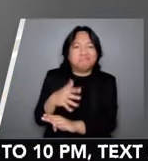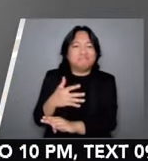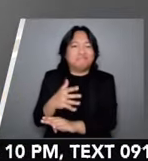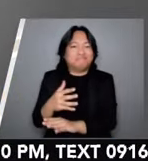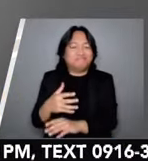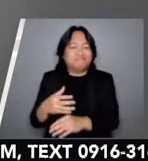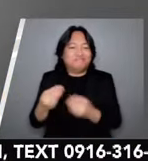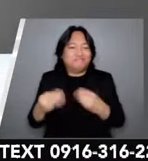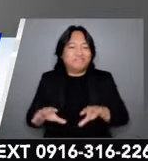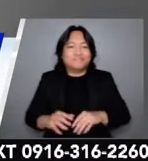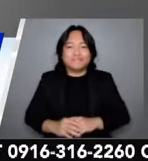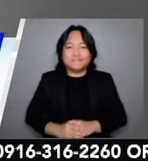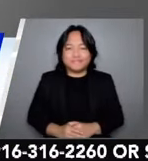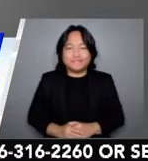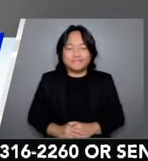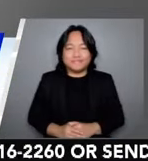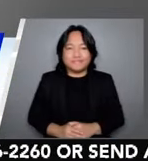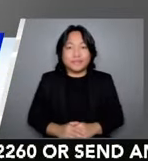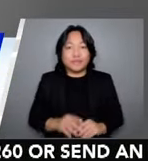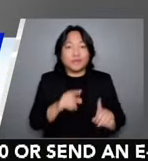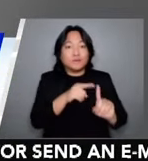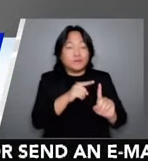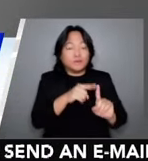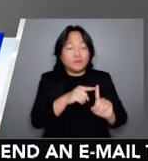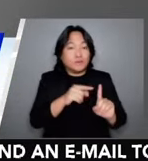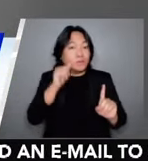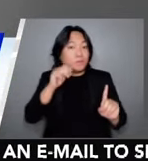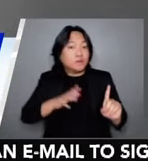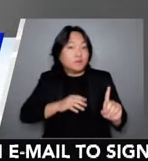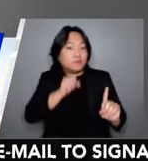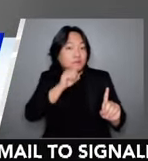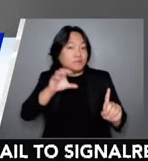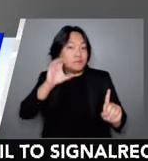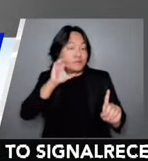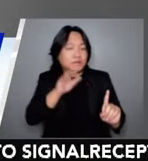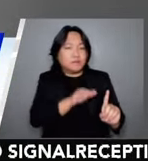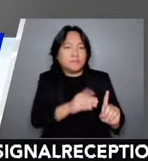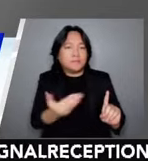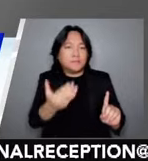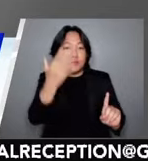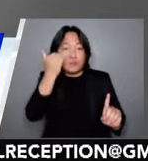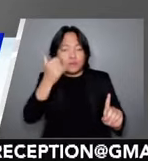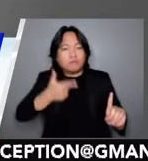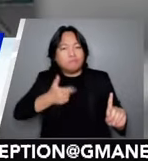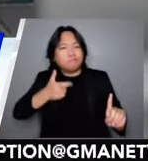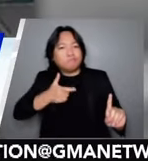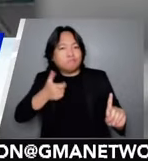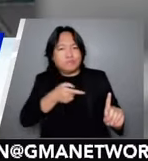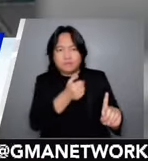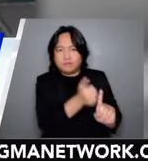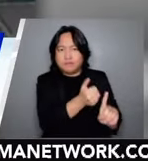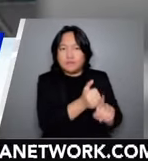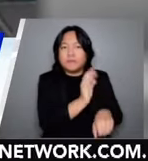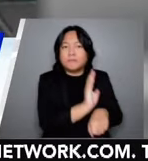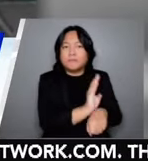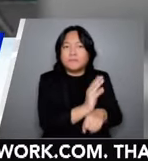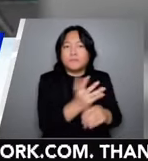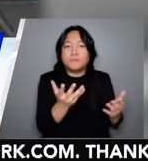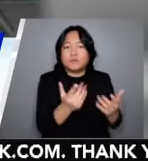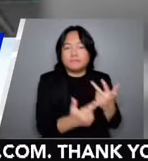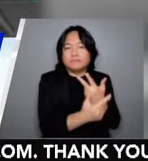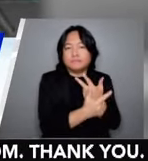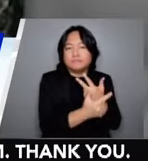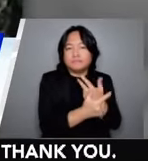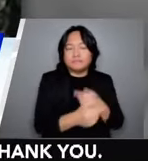Patay ang isang babaeng senior citizen at negosyante matapos hold-upin ang pagbabarilin sa Barangay Menjola sa Sinloan, Laguna. Kinilala ang biktima na si